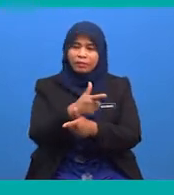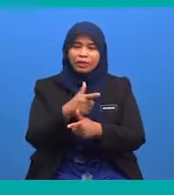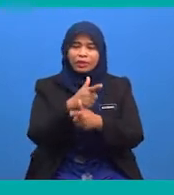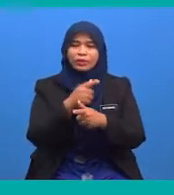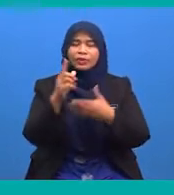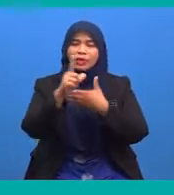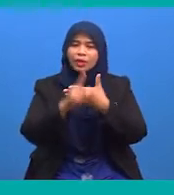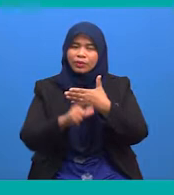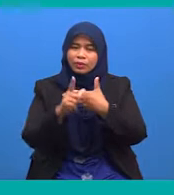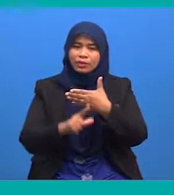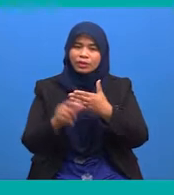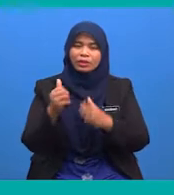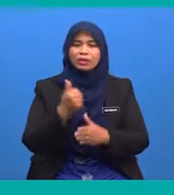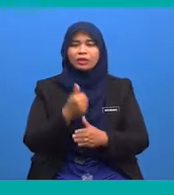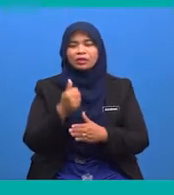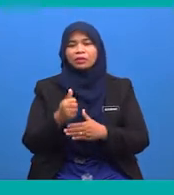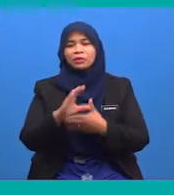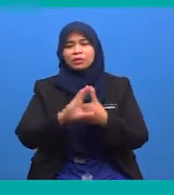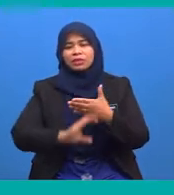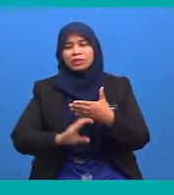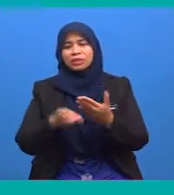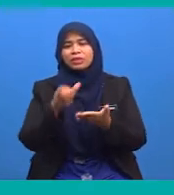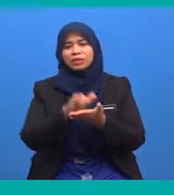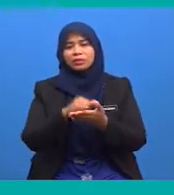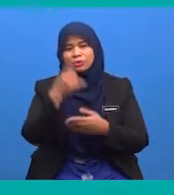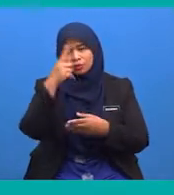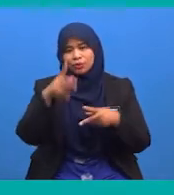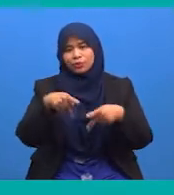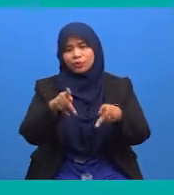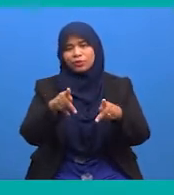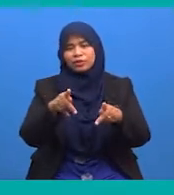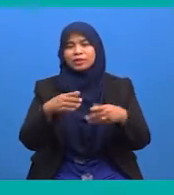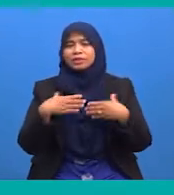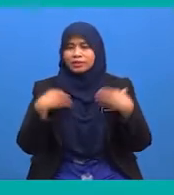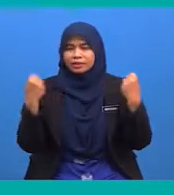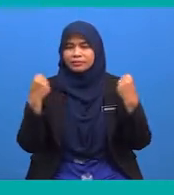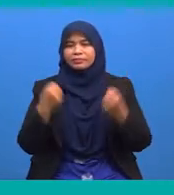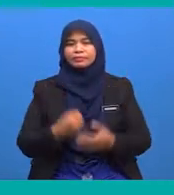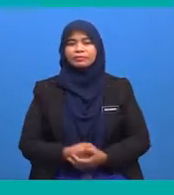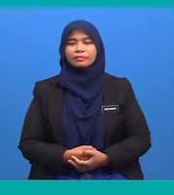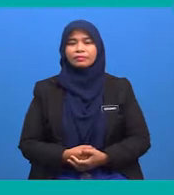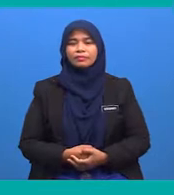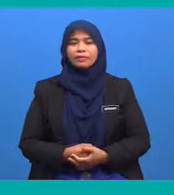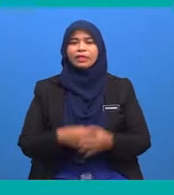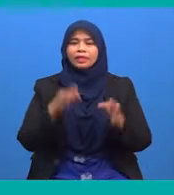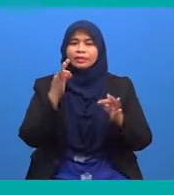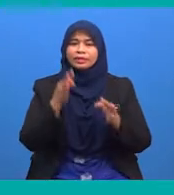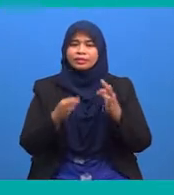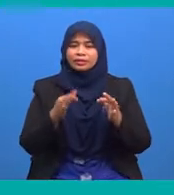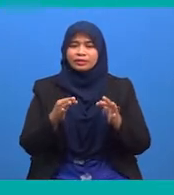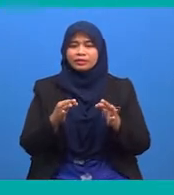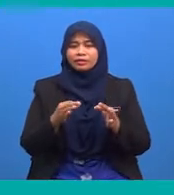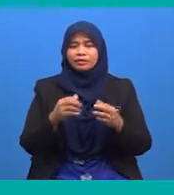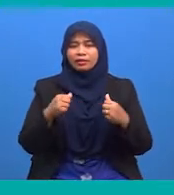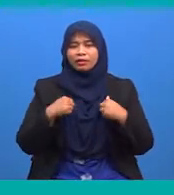luka atau kecederaan tersebut bagi proses penyembuhan dan pemulihan. Sekiranya